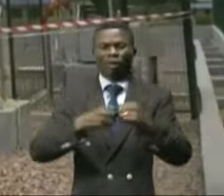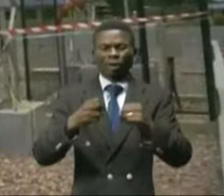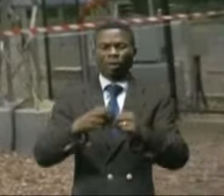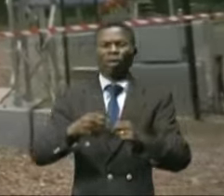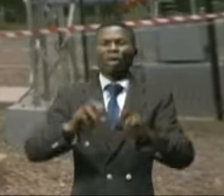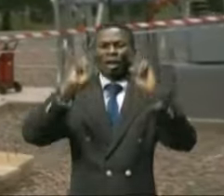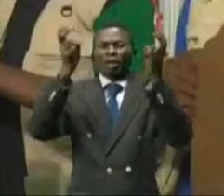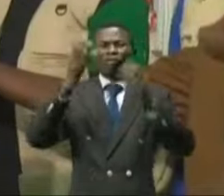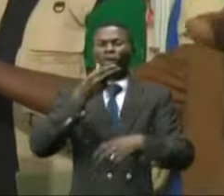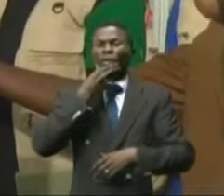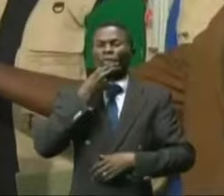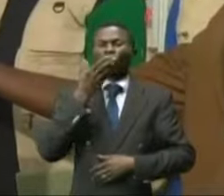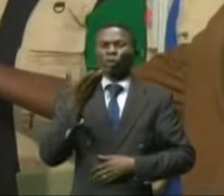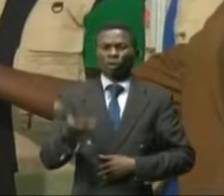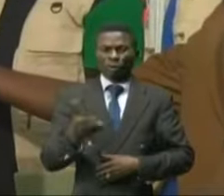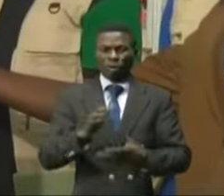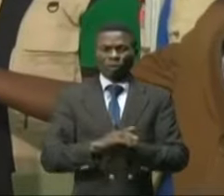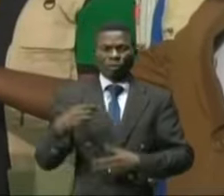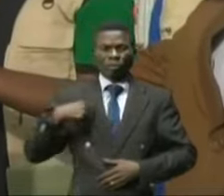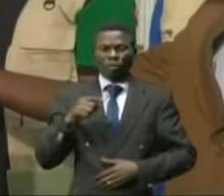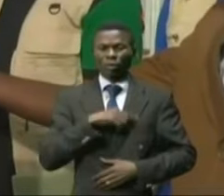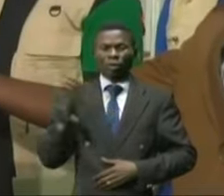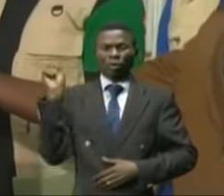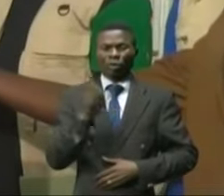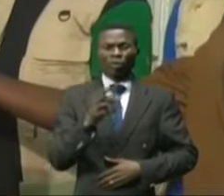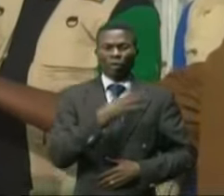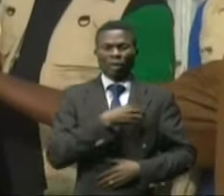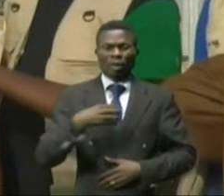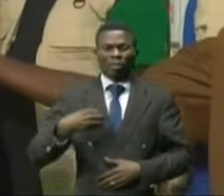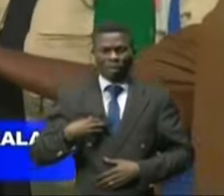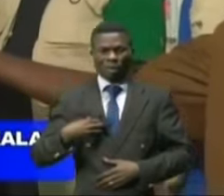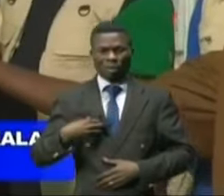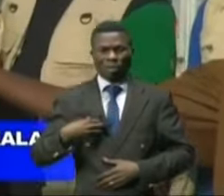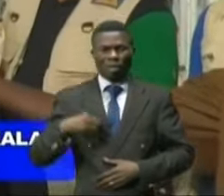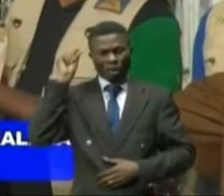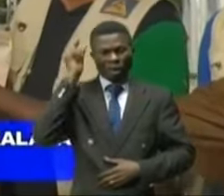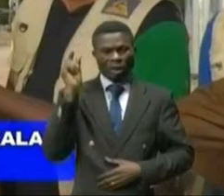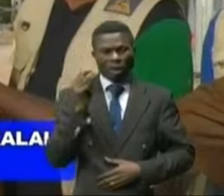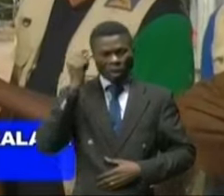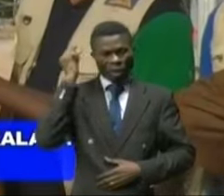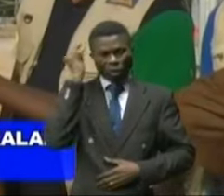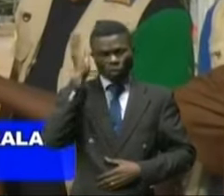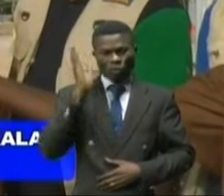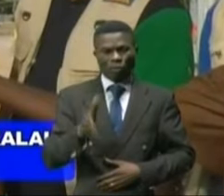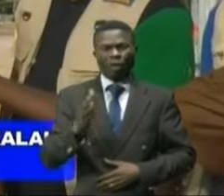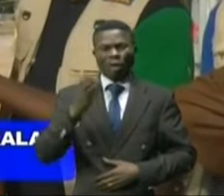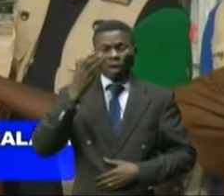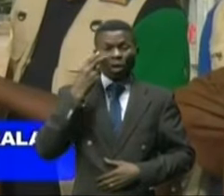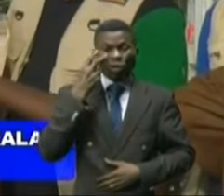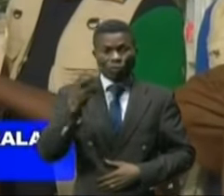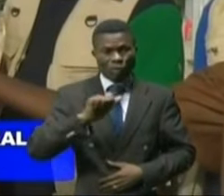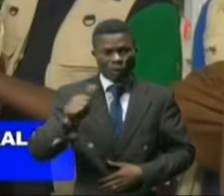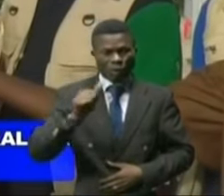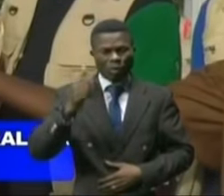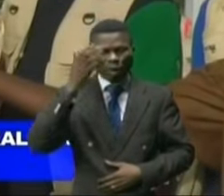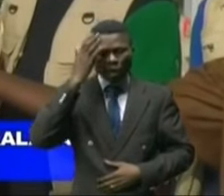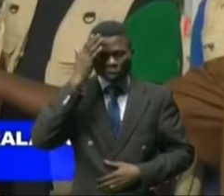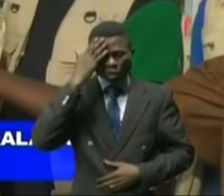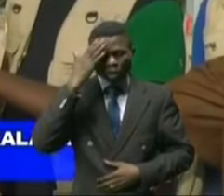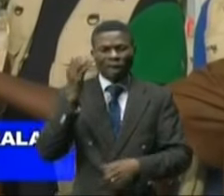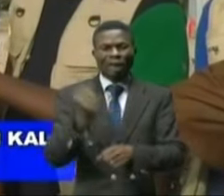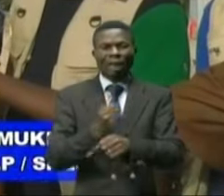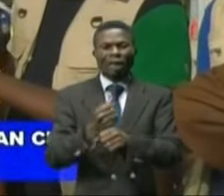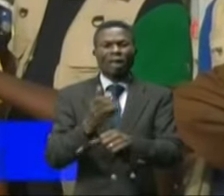en Mbujimayi. Nous sommes venus avec elle, avec l'autorité, pour qu'elle puisse enquérir réellement des travaux exécutés et voir l'état d'avancement de ces